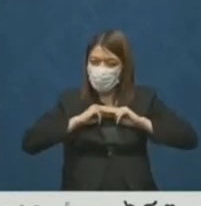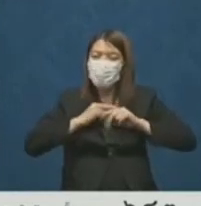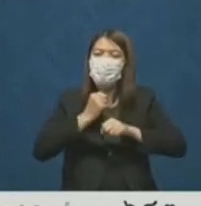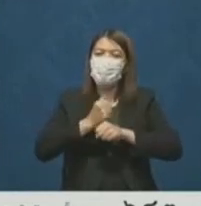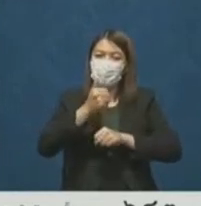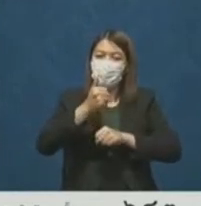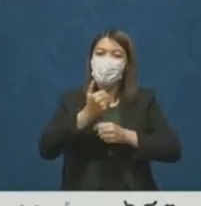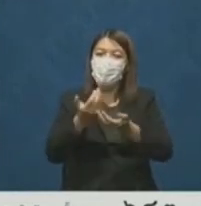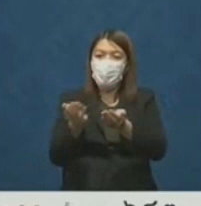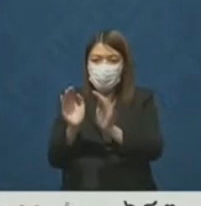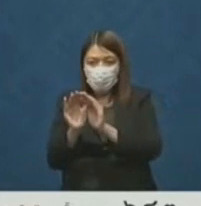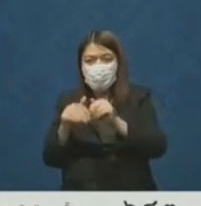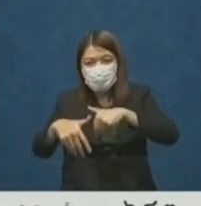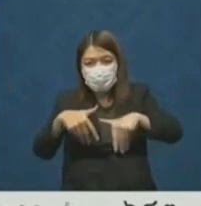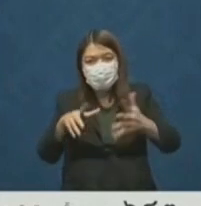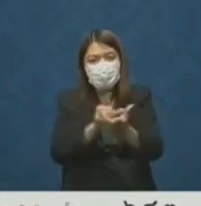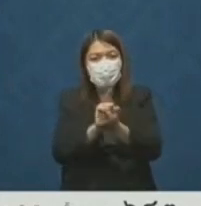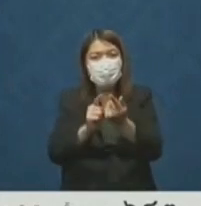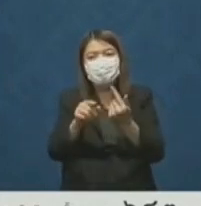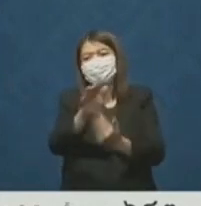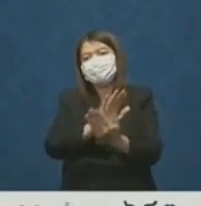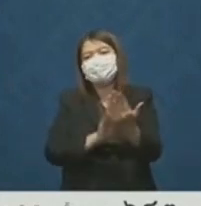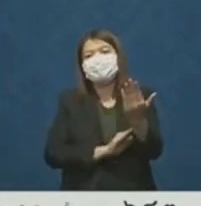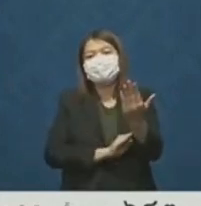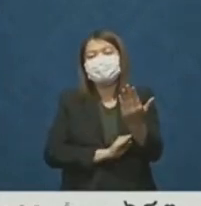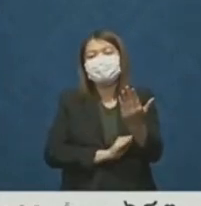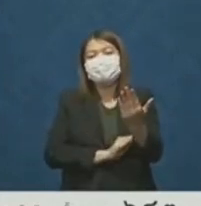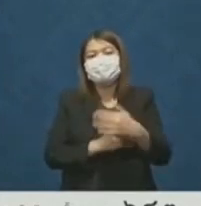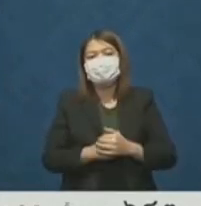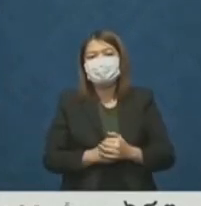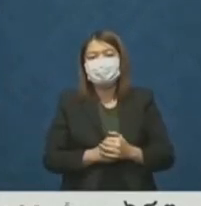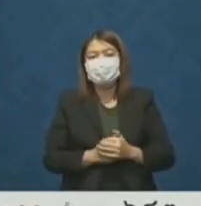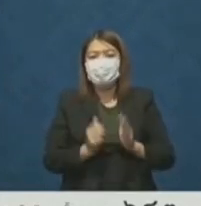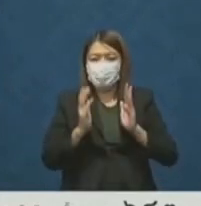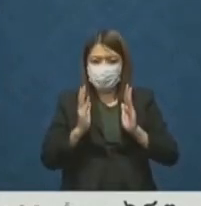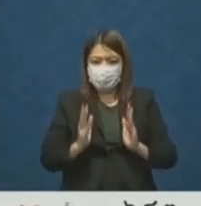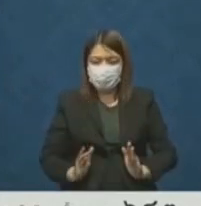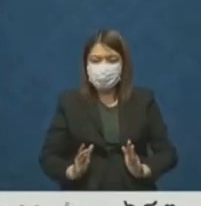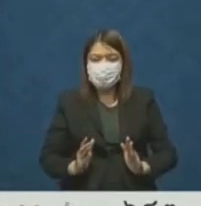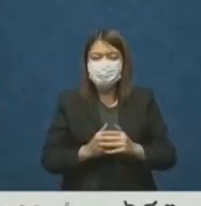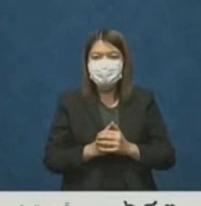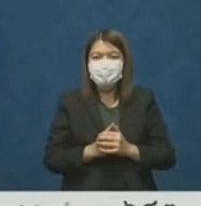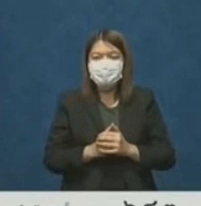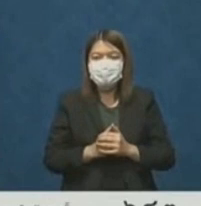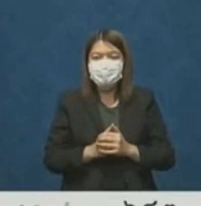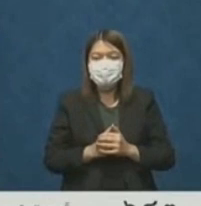นาตนเองครอบครัวชุมชนสังคมและประเทศชาติมีความเป็นพลเมื